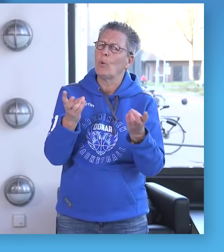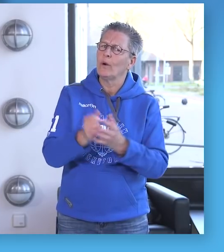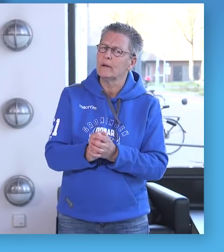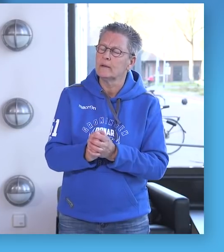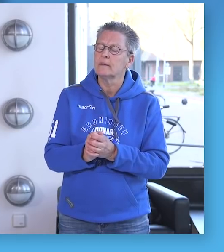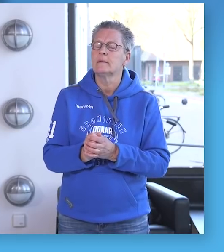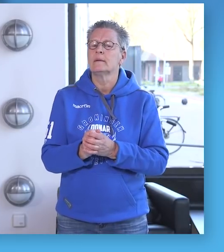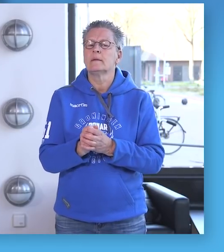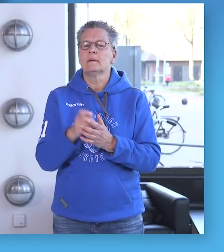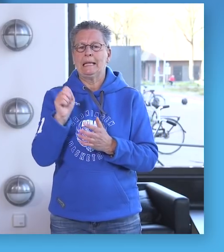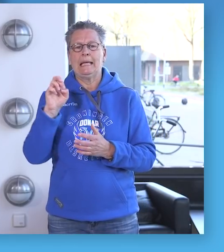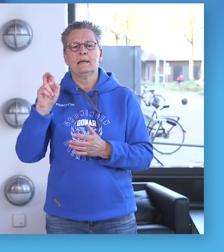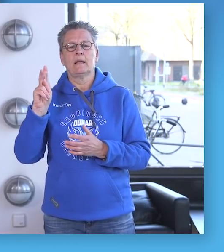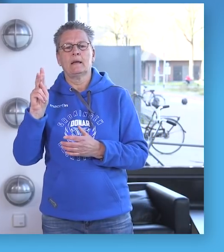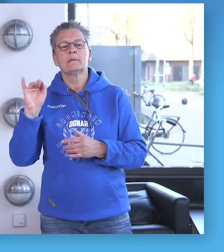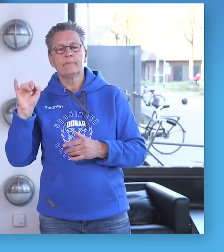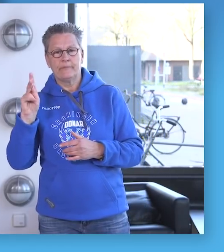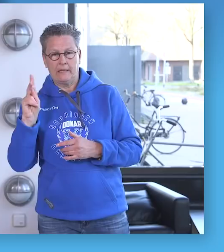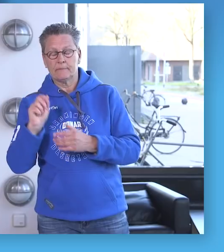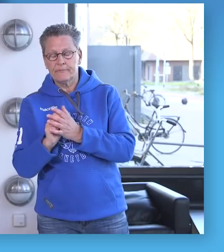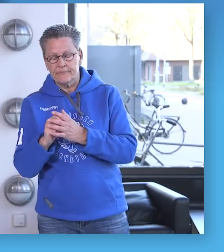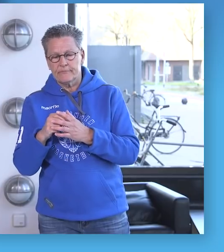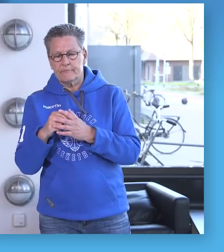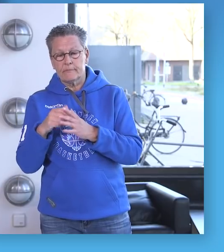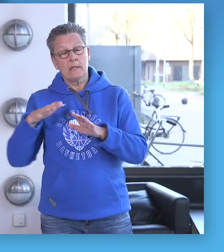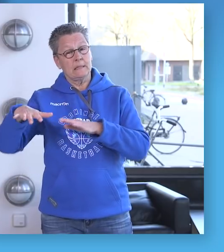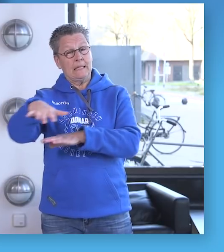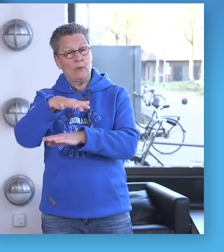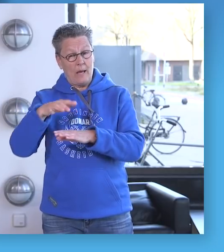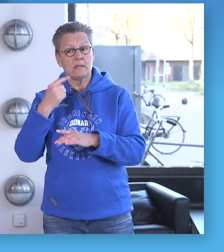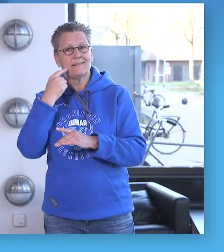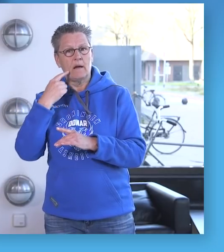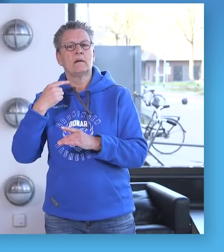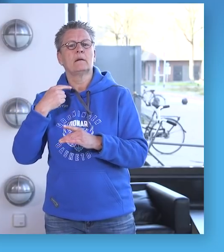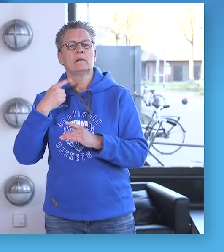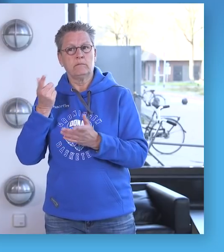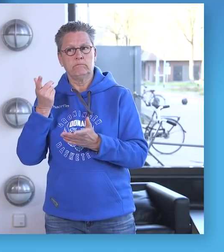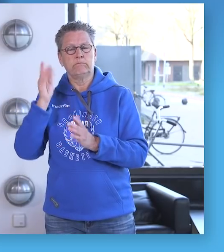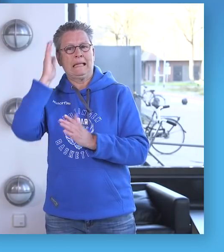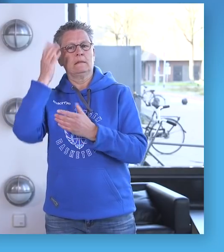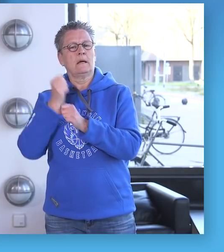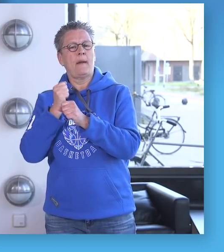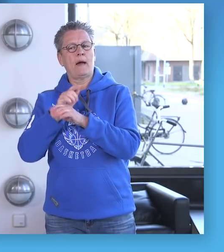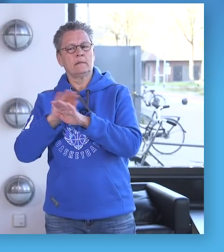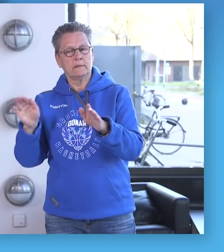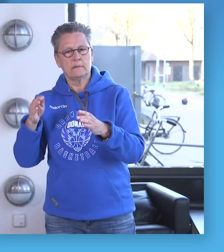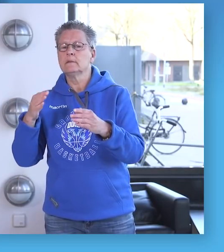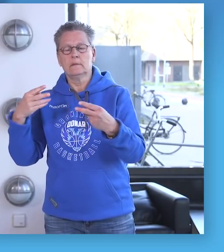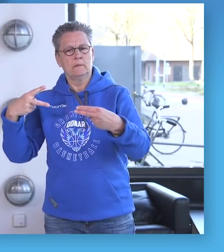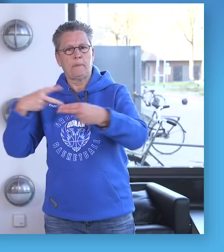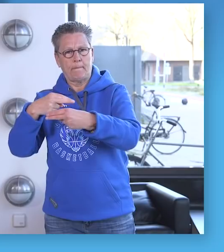Nou, de situatie was eigenlijk dat wij op de dag dat het bekend werd dat het opgeschort werd, waren wij aan het trainen in